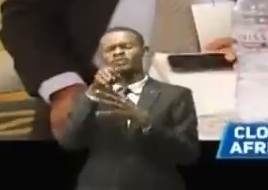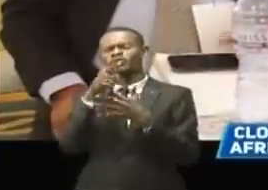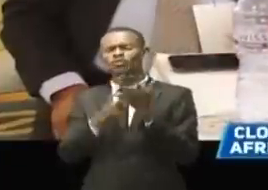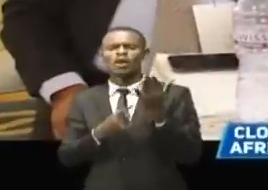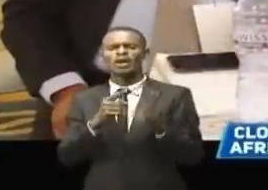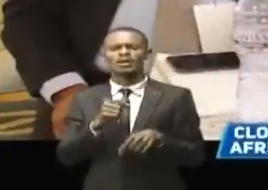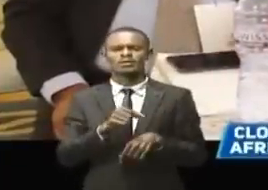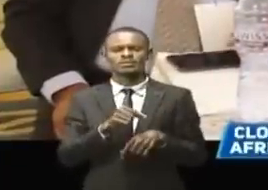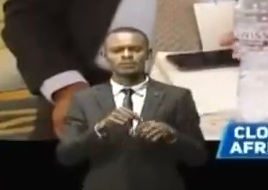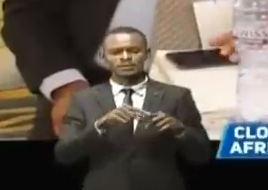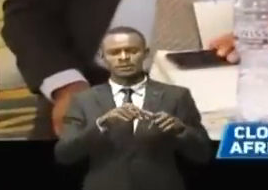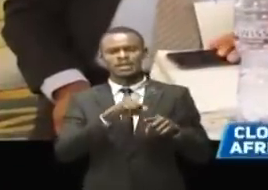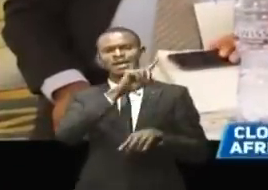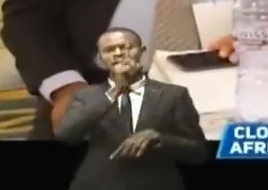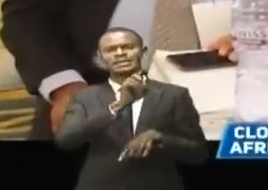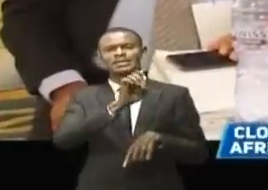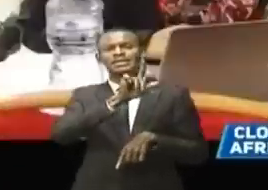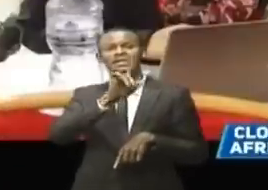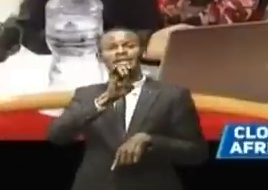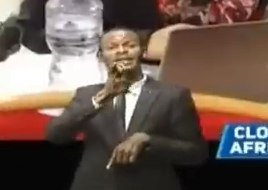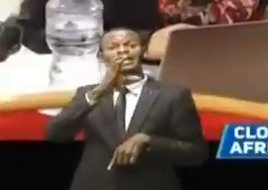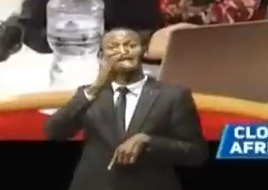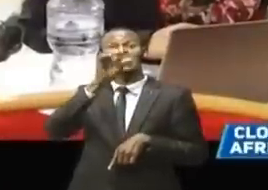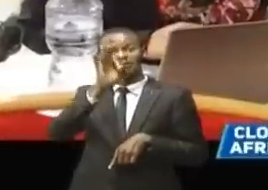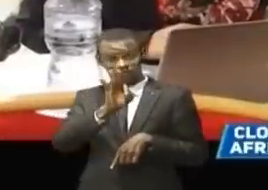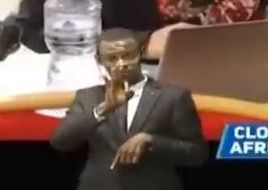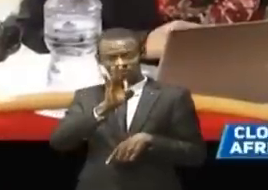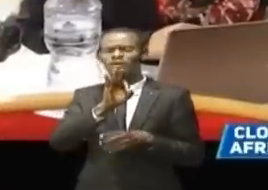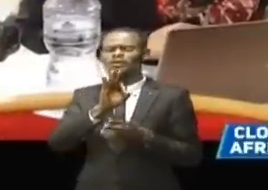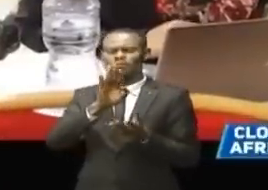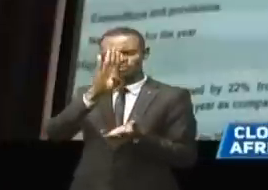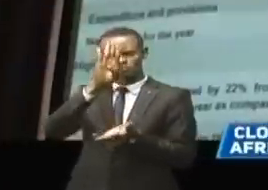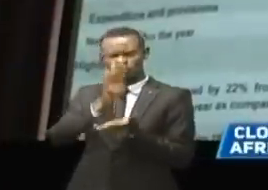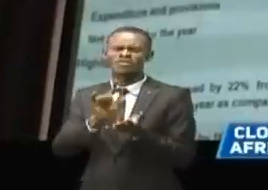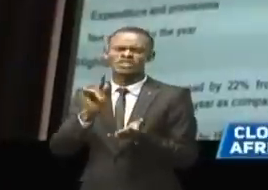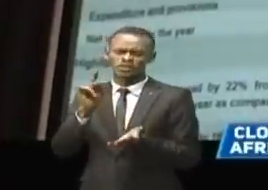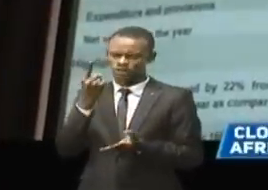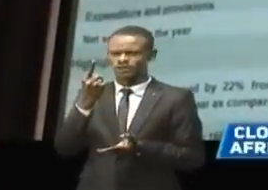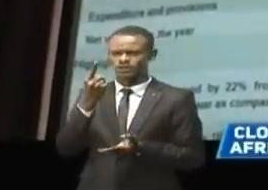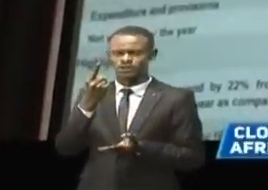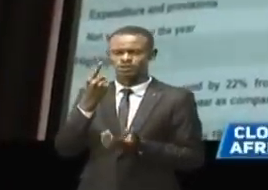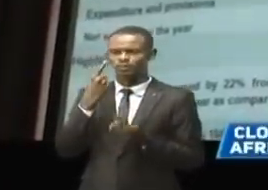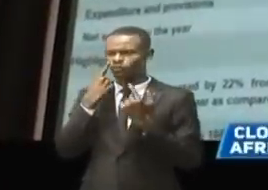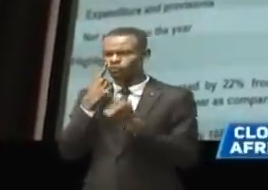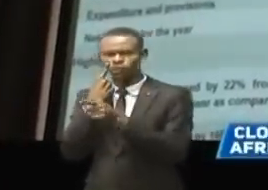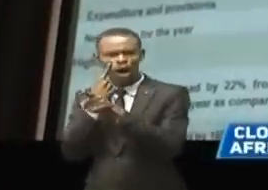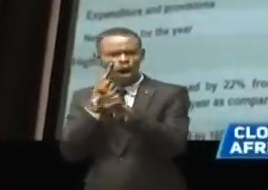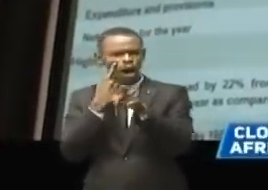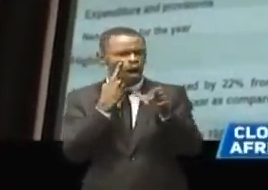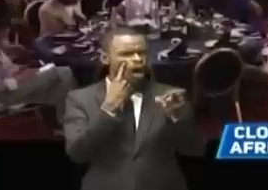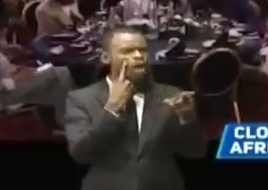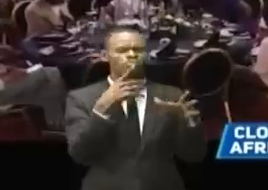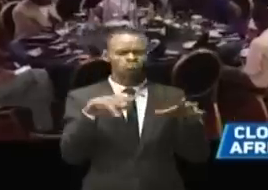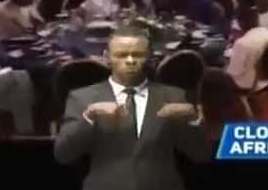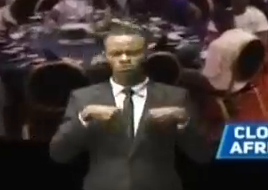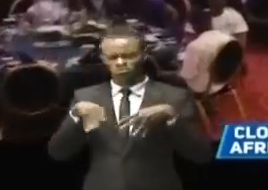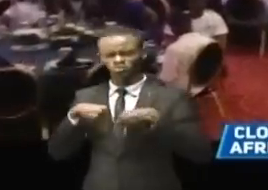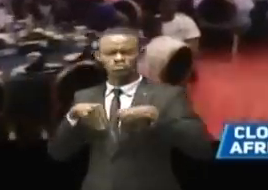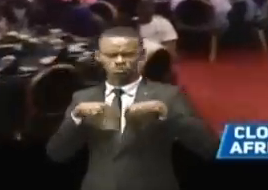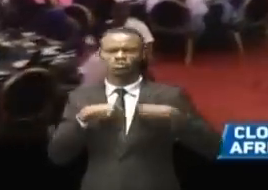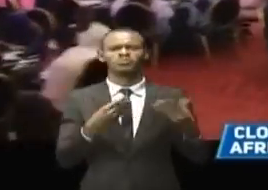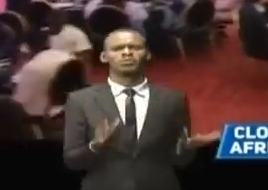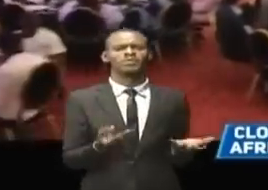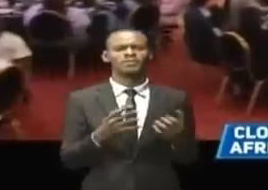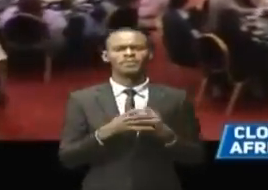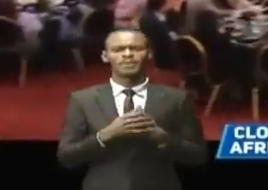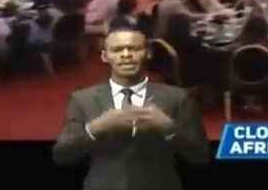norme, un seul essai, un seul certificat soit accepté par tout et par tous. À la